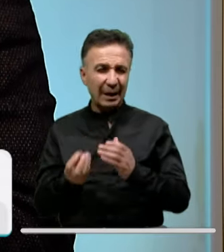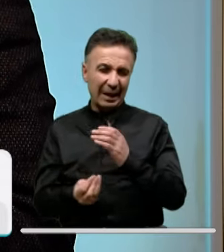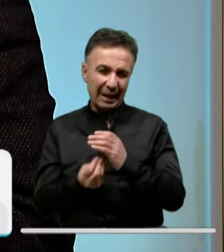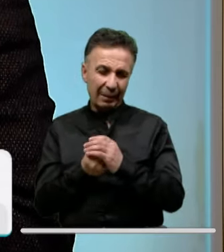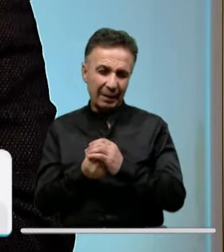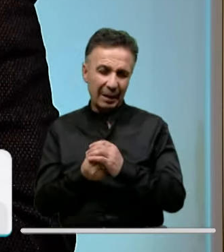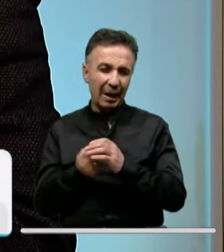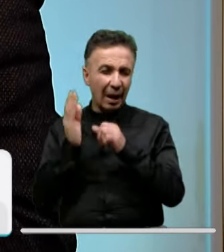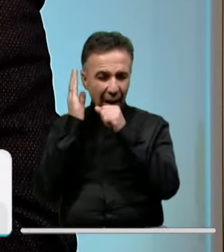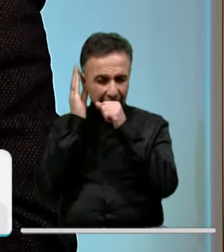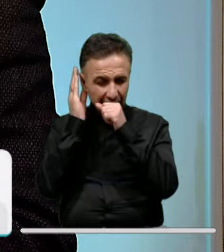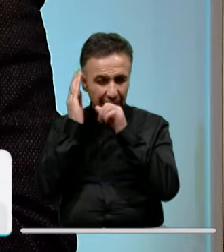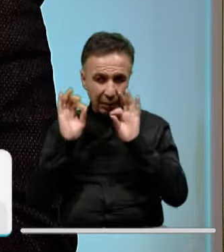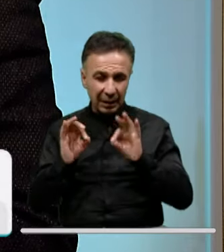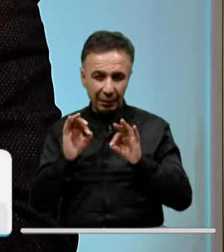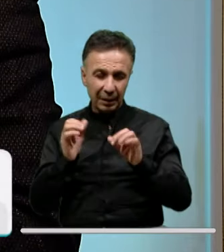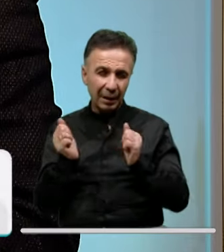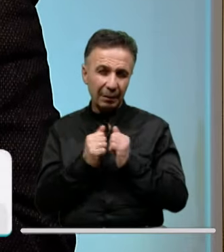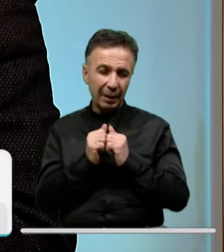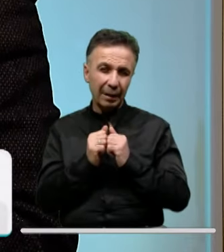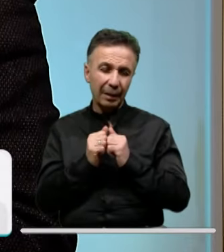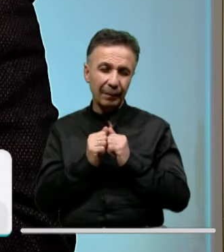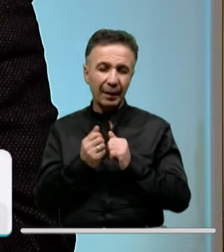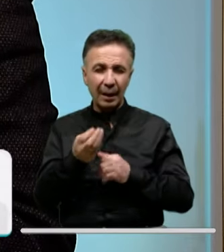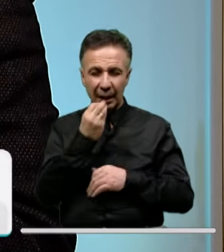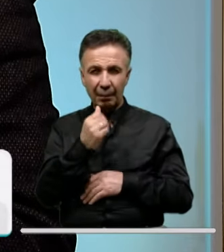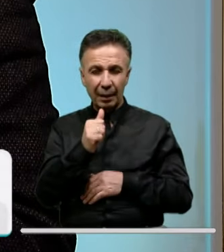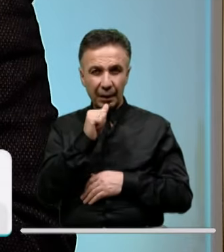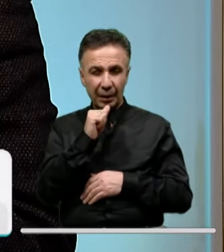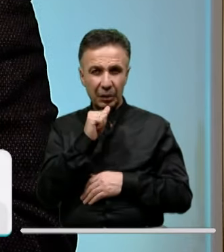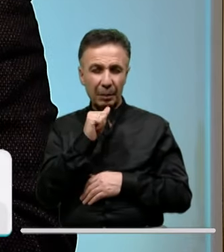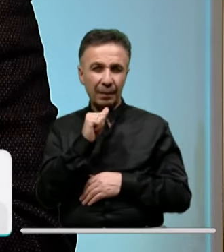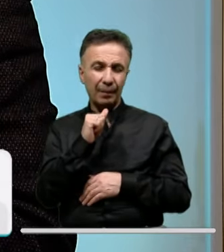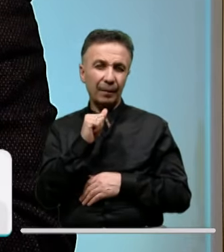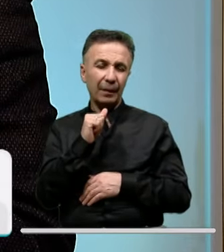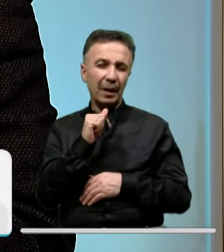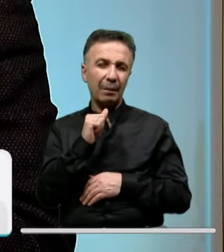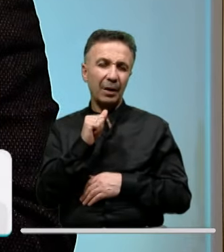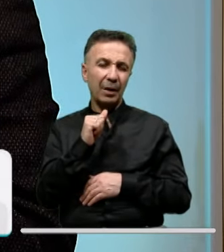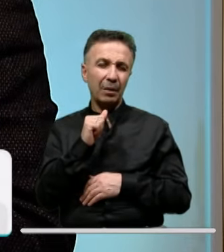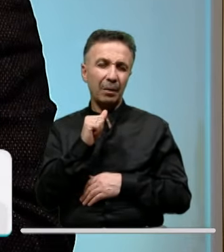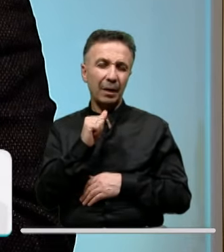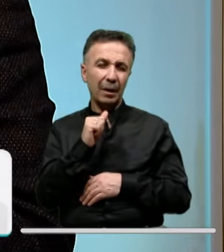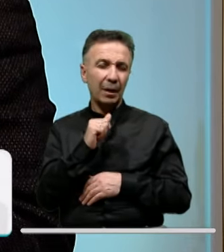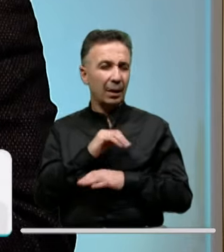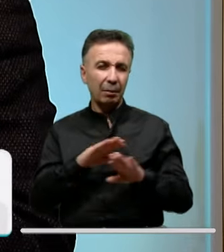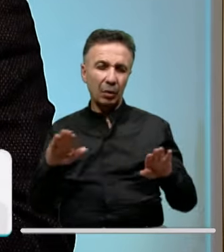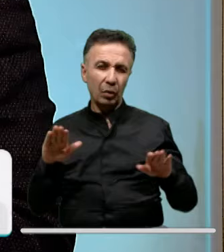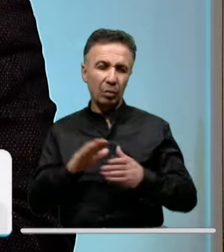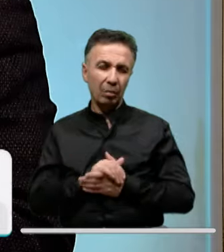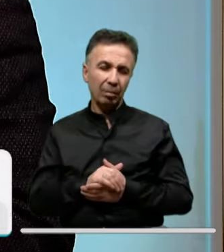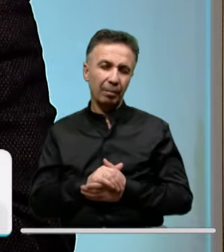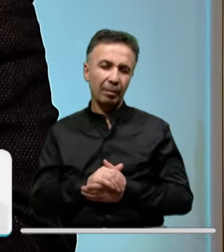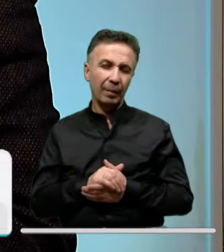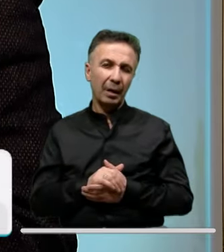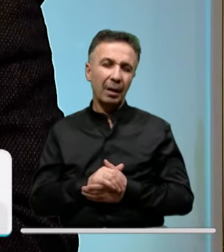diliyorum. Ezanın başlanmasıyla birlikte ne yapabiliyor? Yeme içme veya oruca engel olaylardan vazgeçiyor. Onun için onu bir işaret olarak,